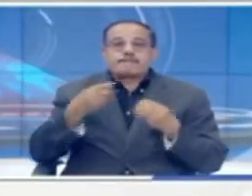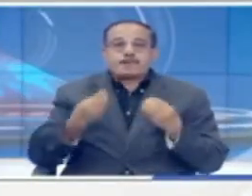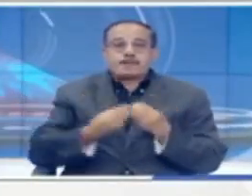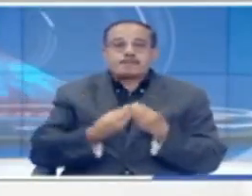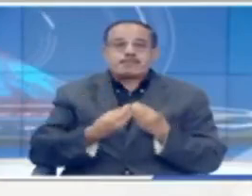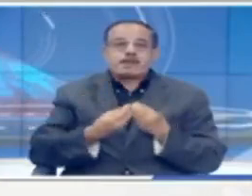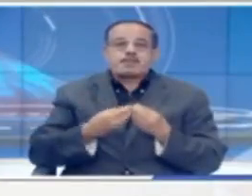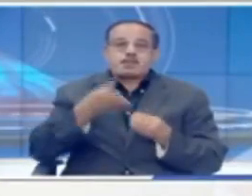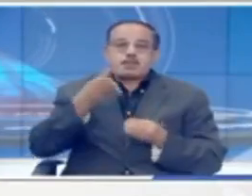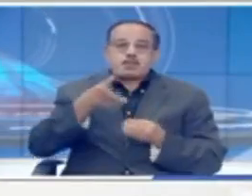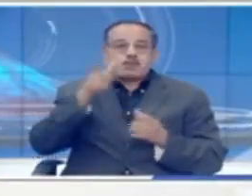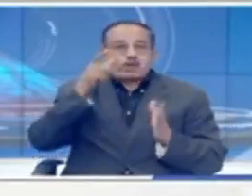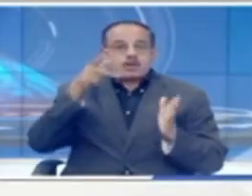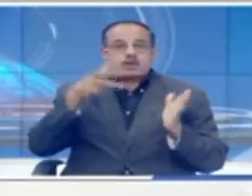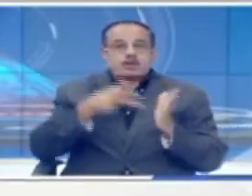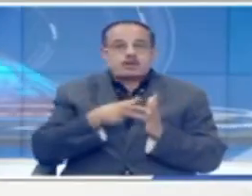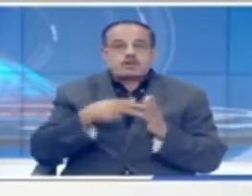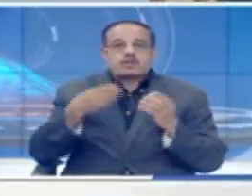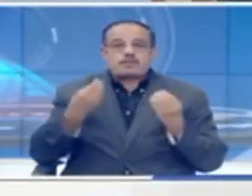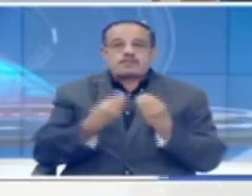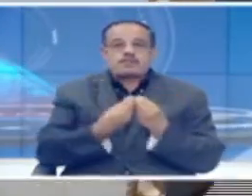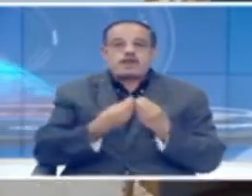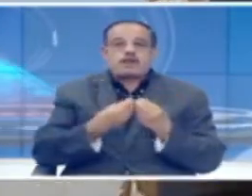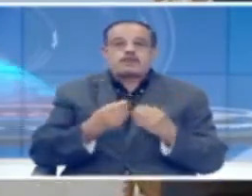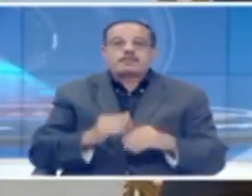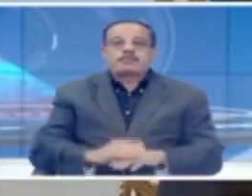خاصة في القطاعات الحيوية